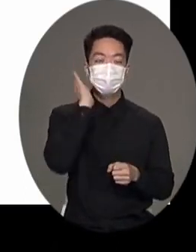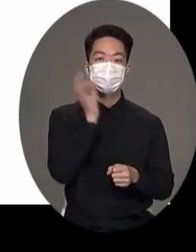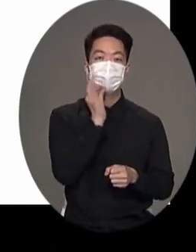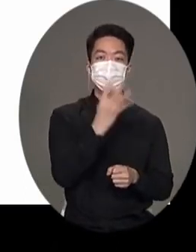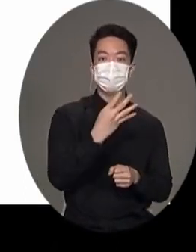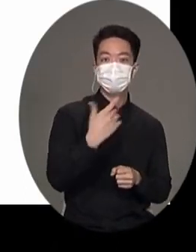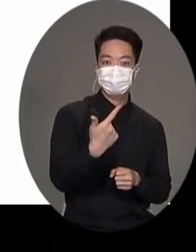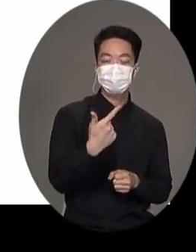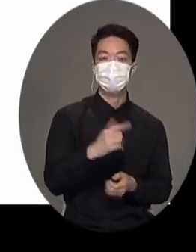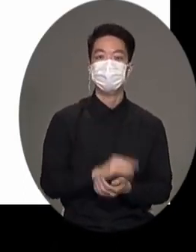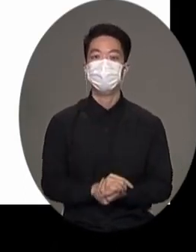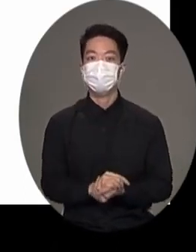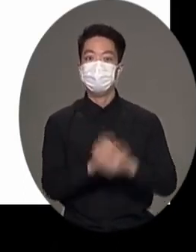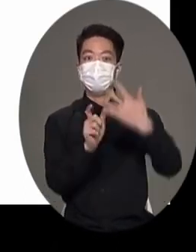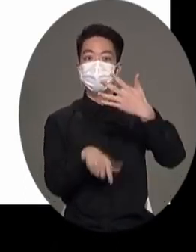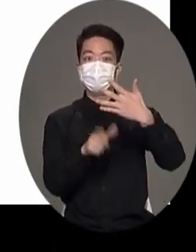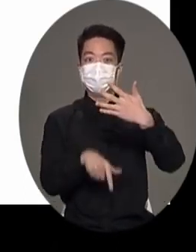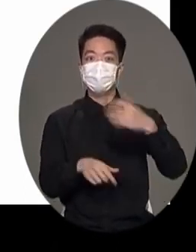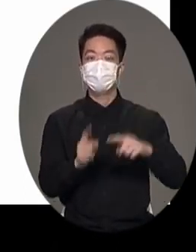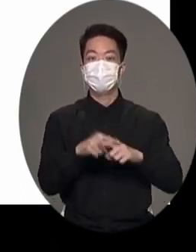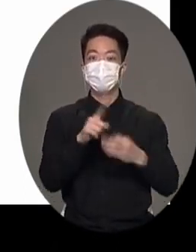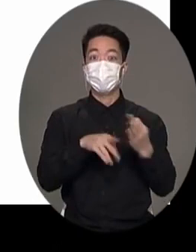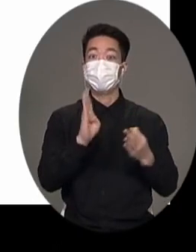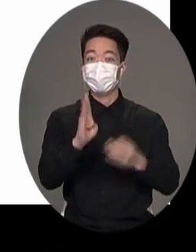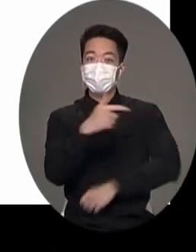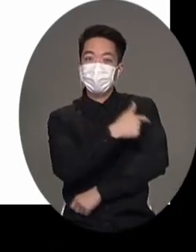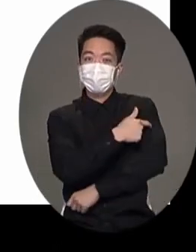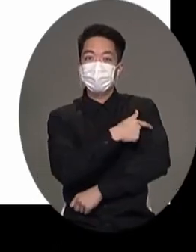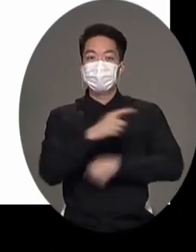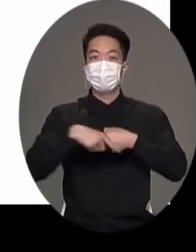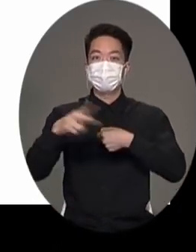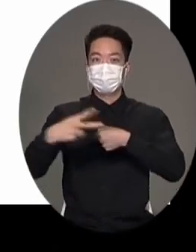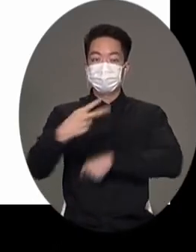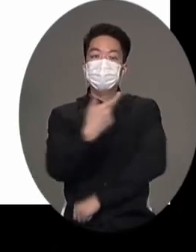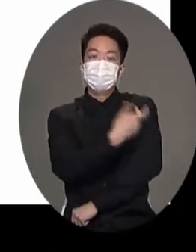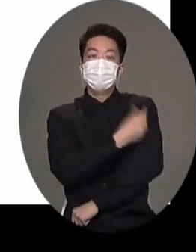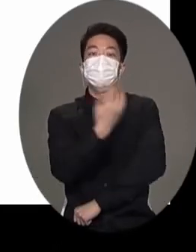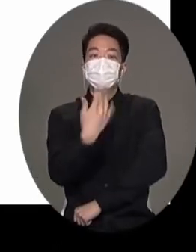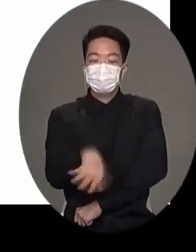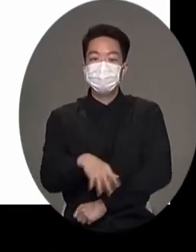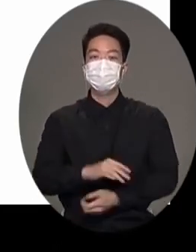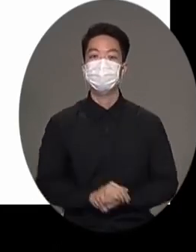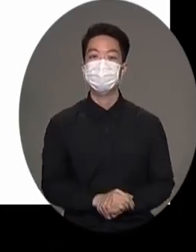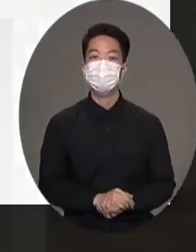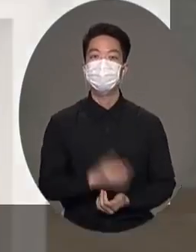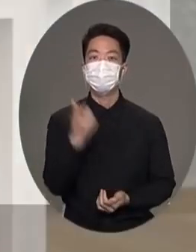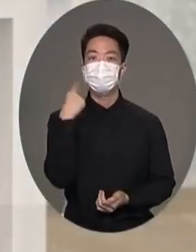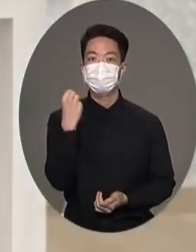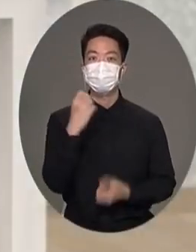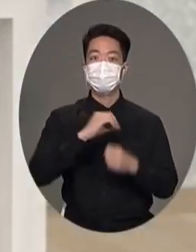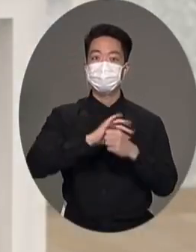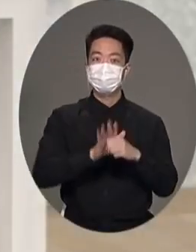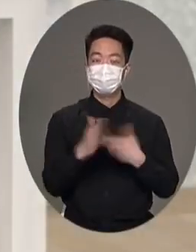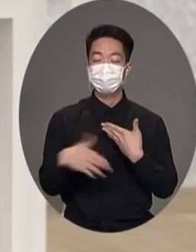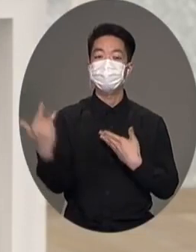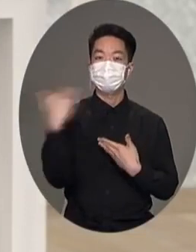日本来港嘅48岁男子，佢喺5月系完成接种咗2剂伏必泰疫苗。近期的新